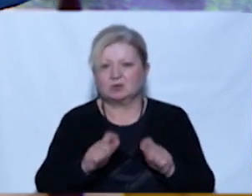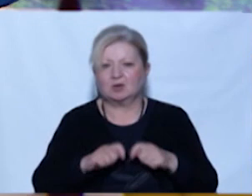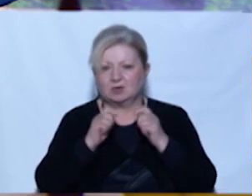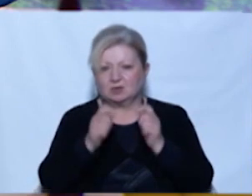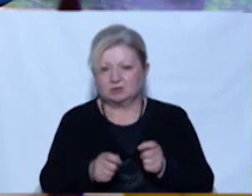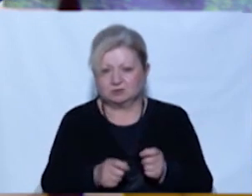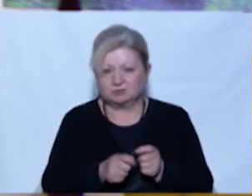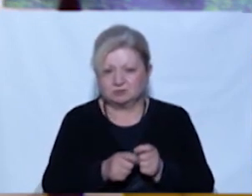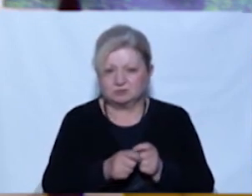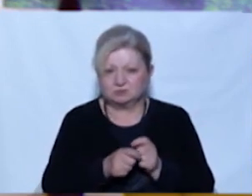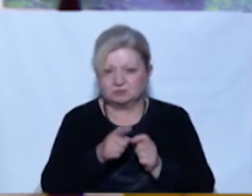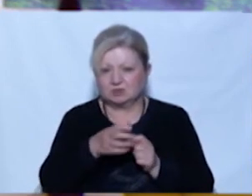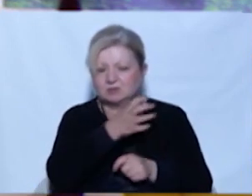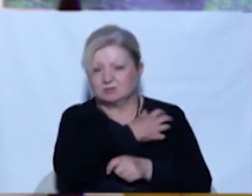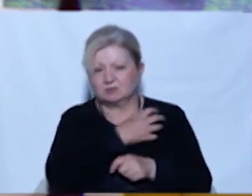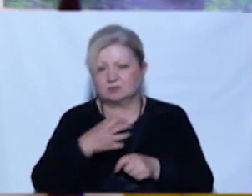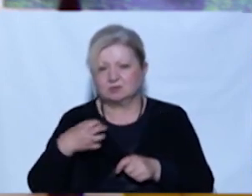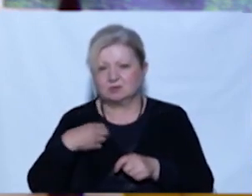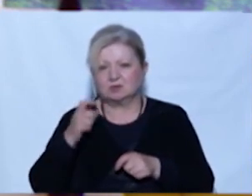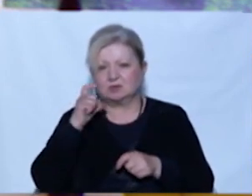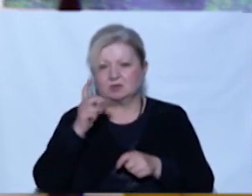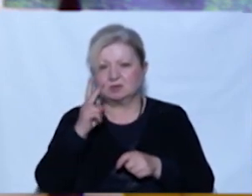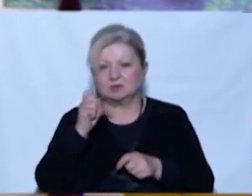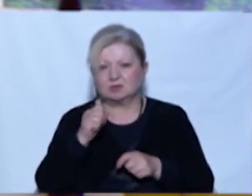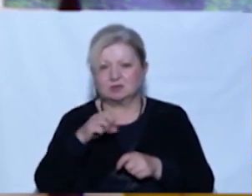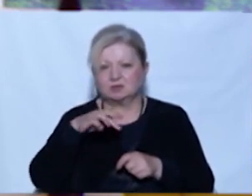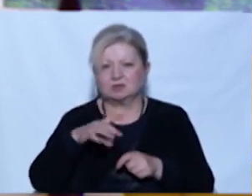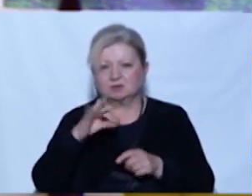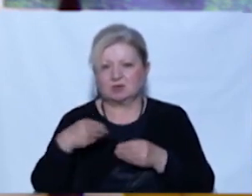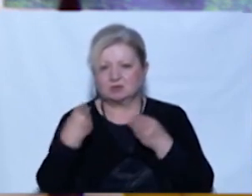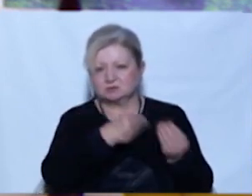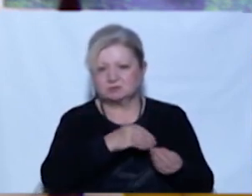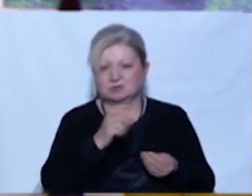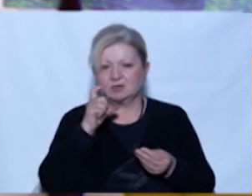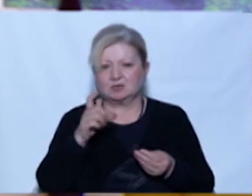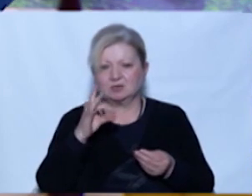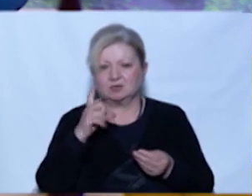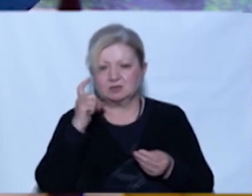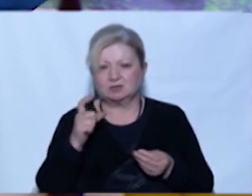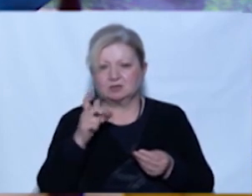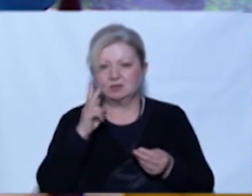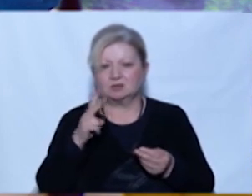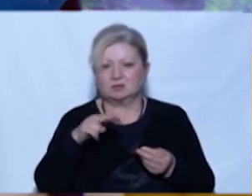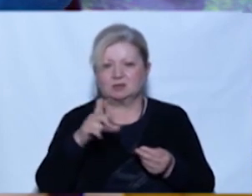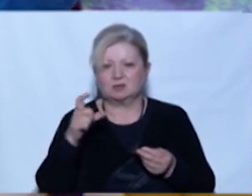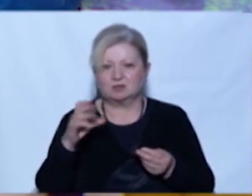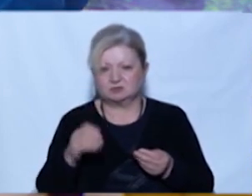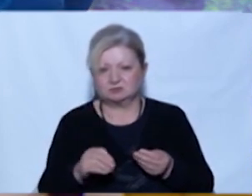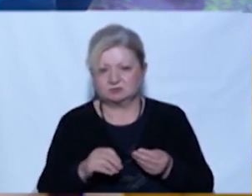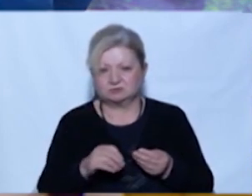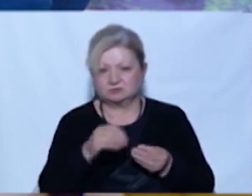აძლევდა იმპერატორი ეკატერინე მეორე ერეკლეს. ეს ახლა ალბათ თქვენ გაგახსენებთ ამ